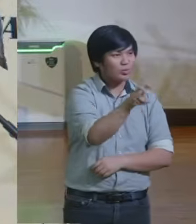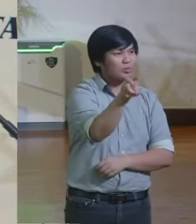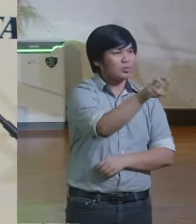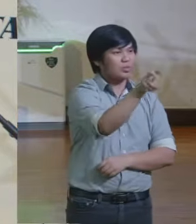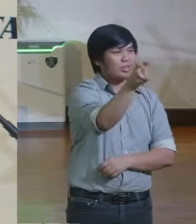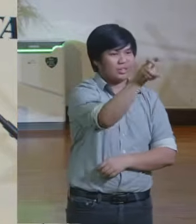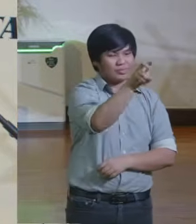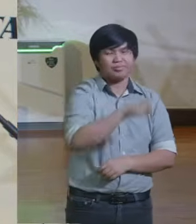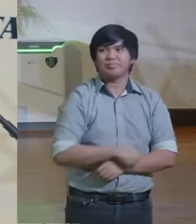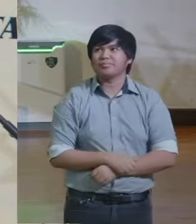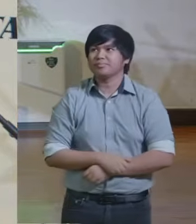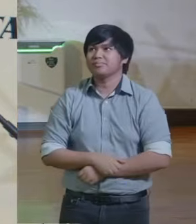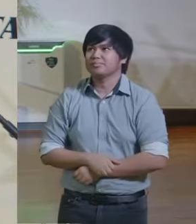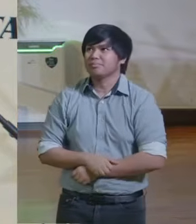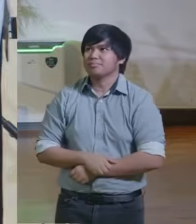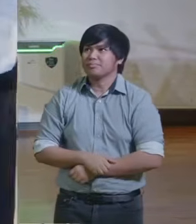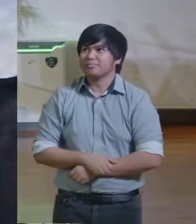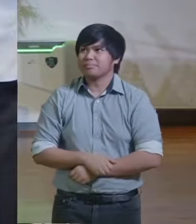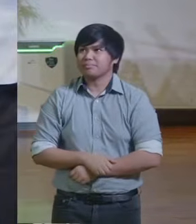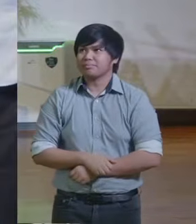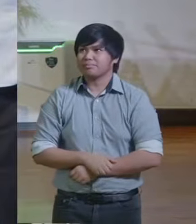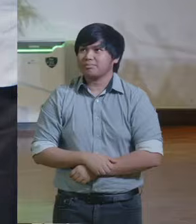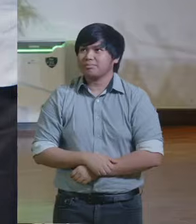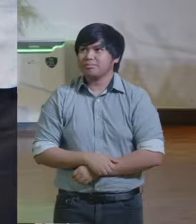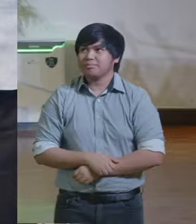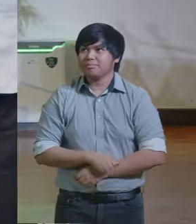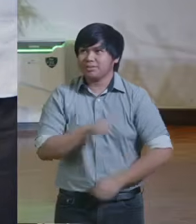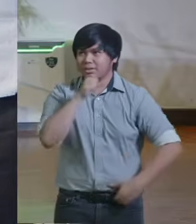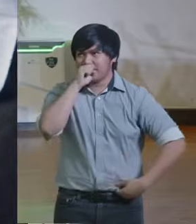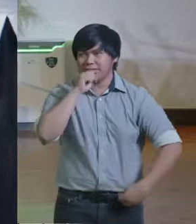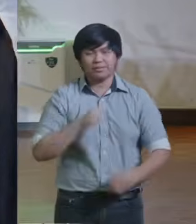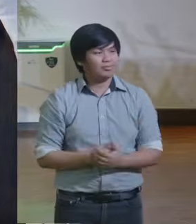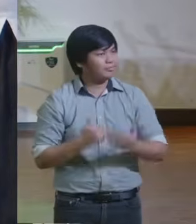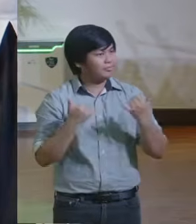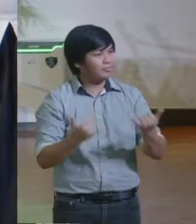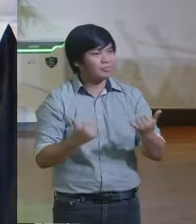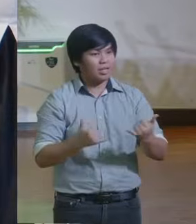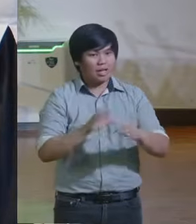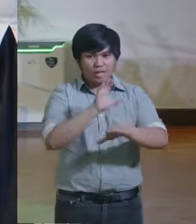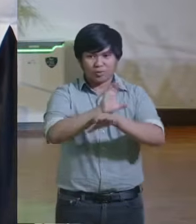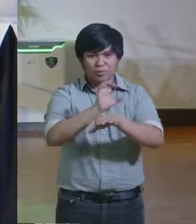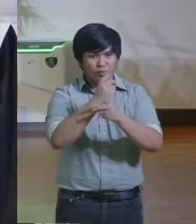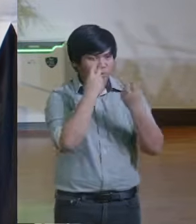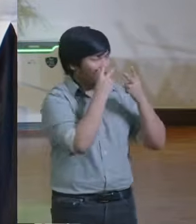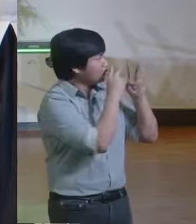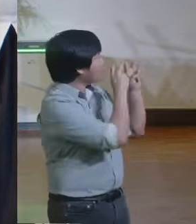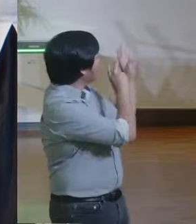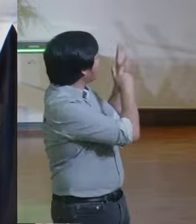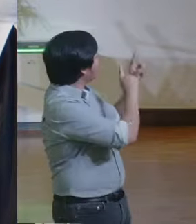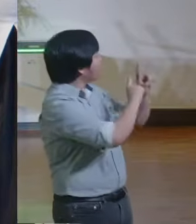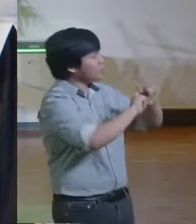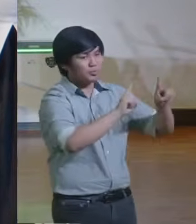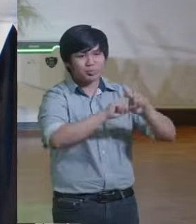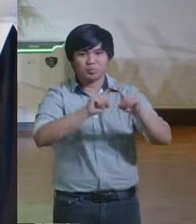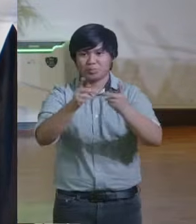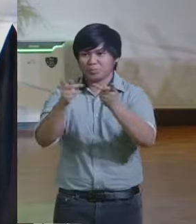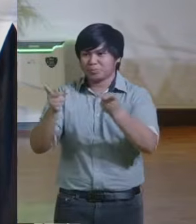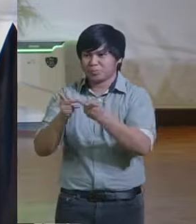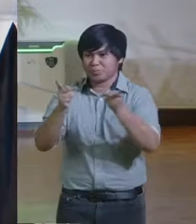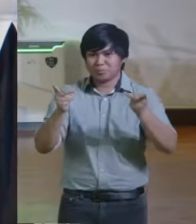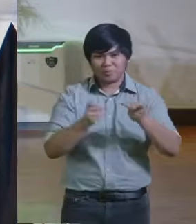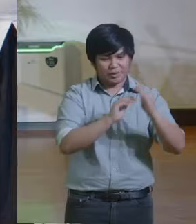at second at Jerusalem Council. So yung pong churches na nakikita nyo dyan, Antioch,